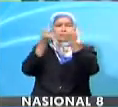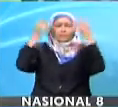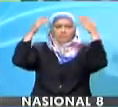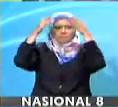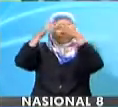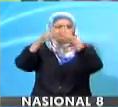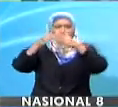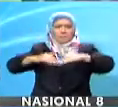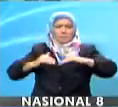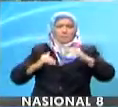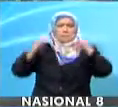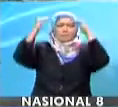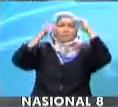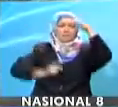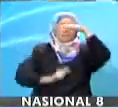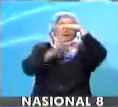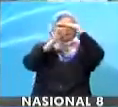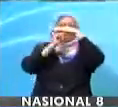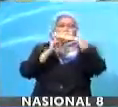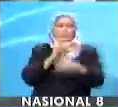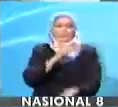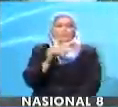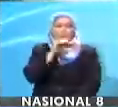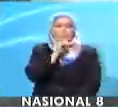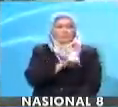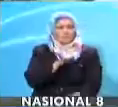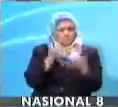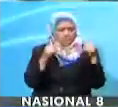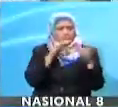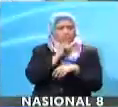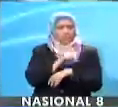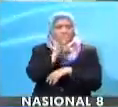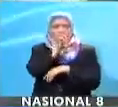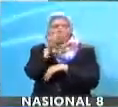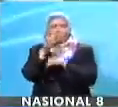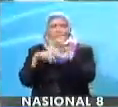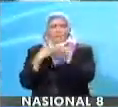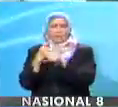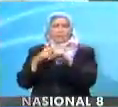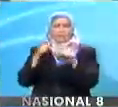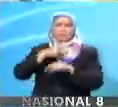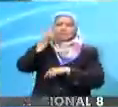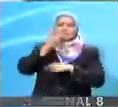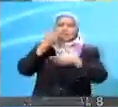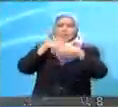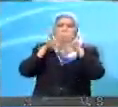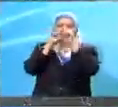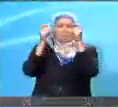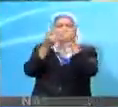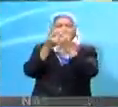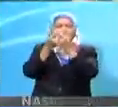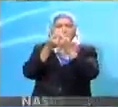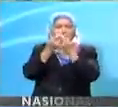teratas Liga Super. Pemain berusia 32 tahun yang sebelum ini enggan menyertai skuad Dollar Saleh kerana masalah